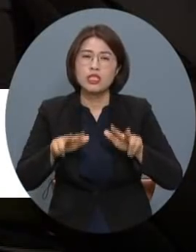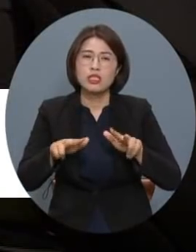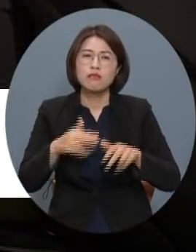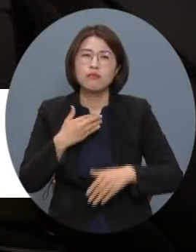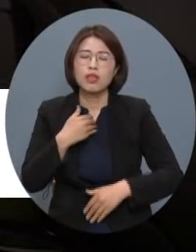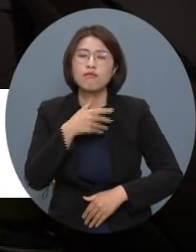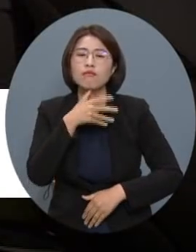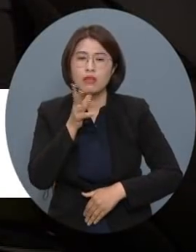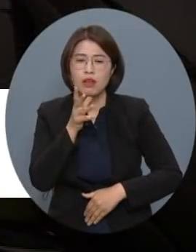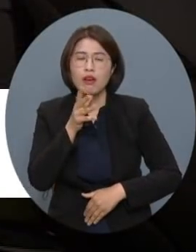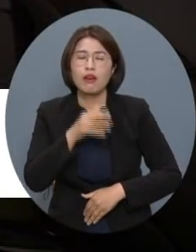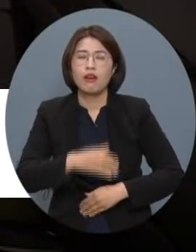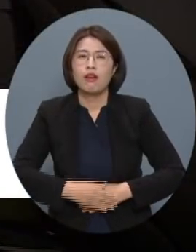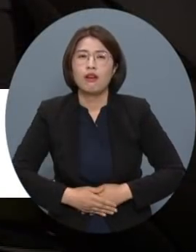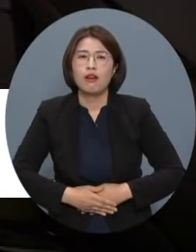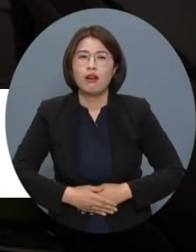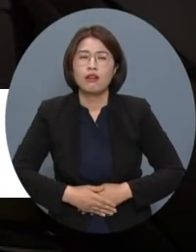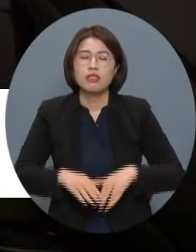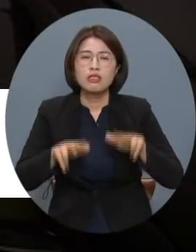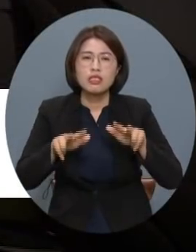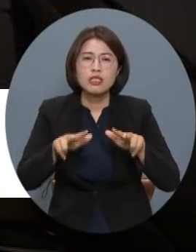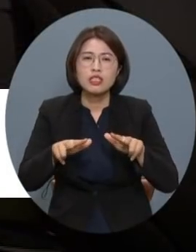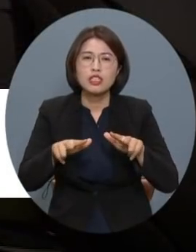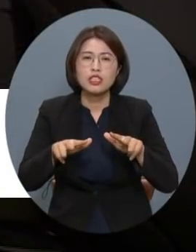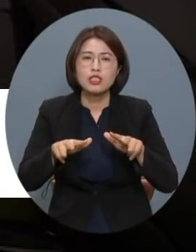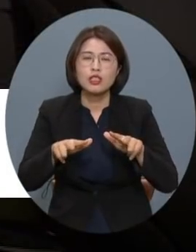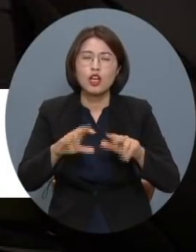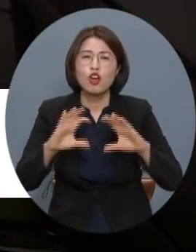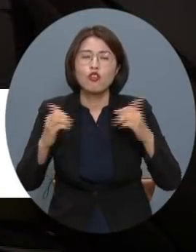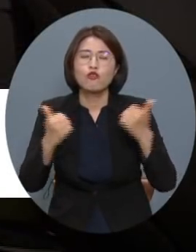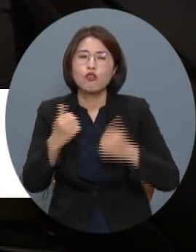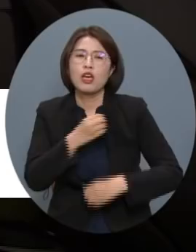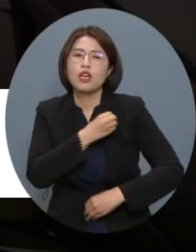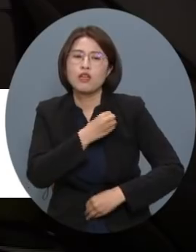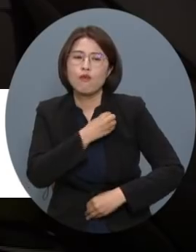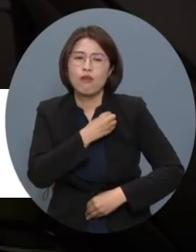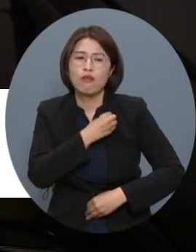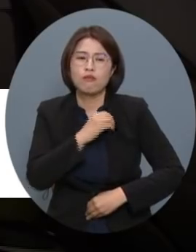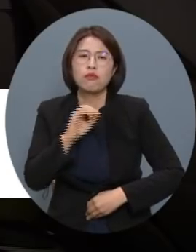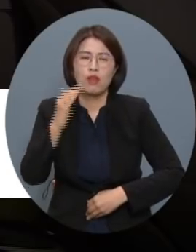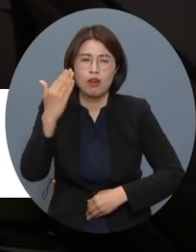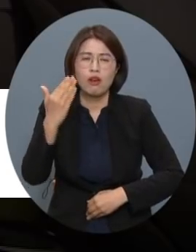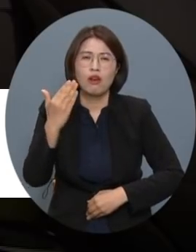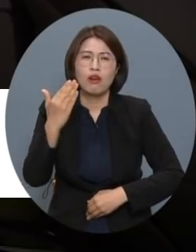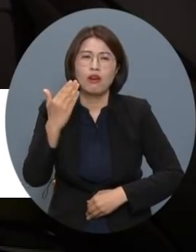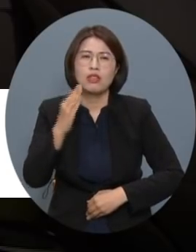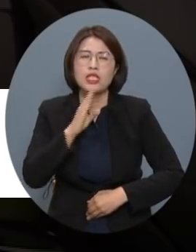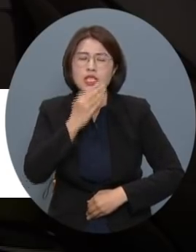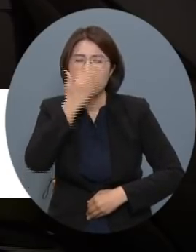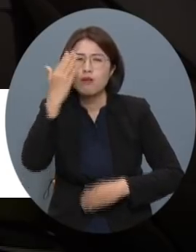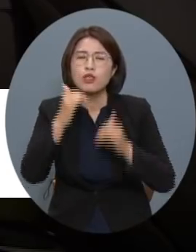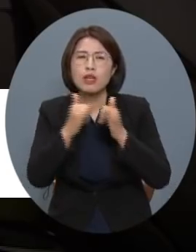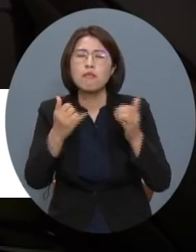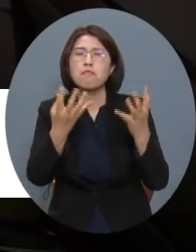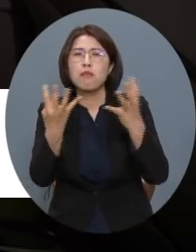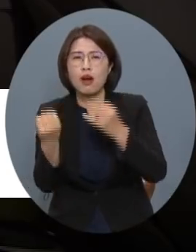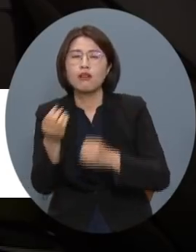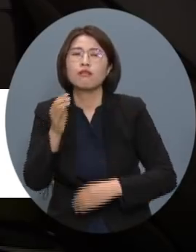이 나이야. 이 나이에 뭐 국회의원 내가 초선 의원으로 돼갖고 진짜 젊은 사람들 많은